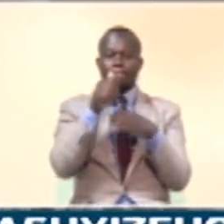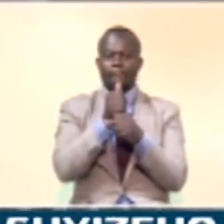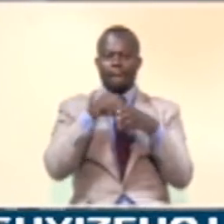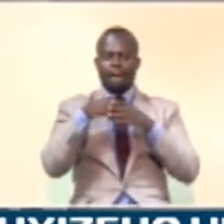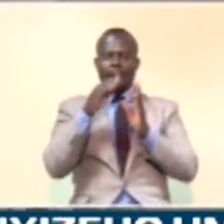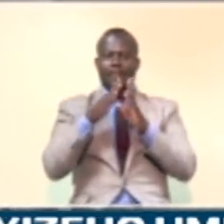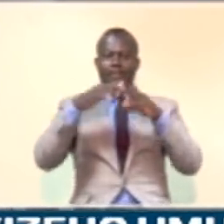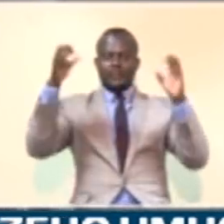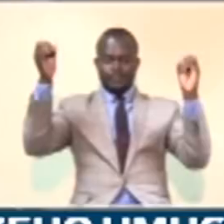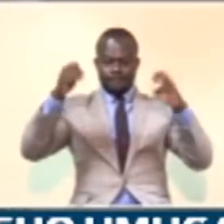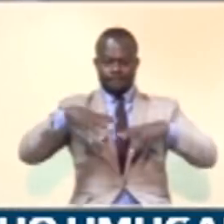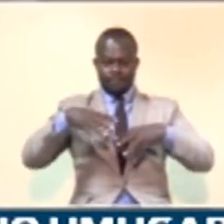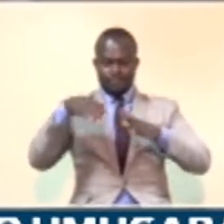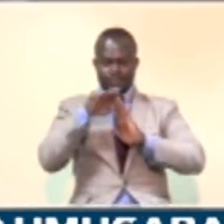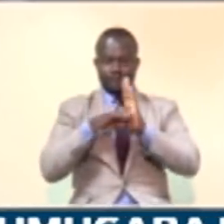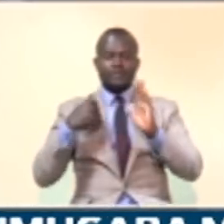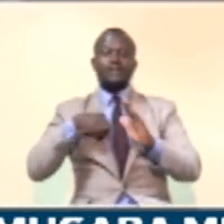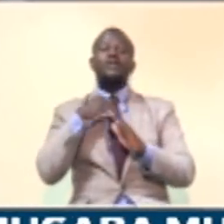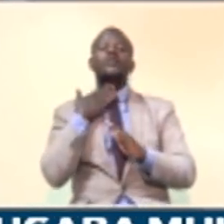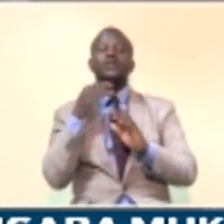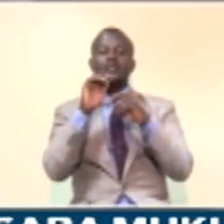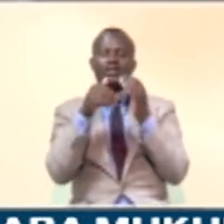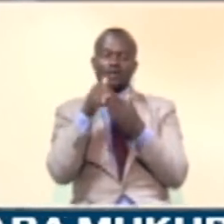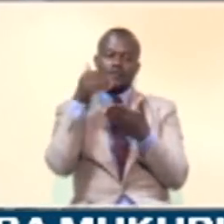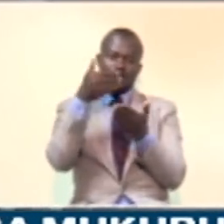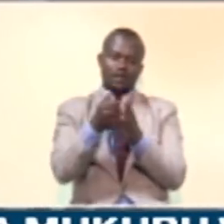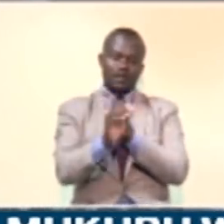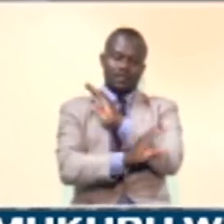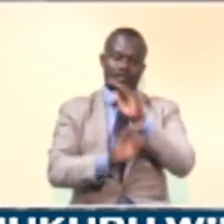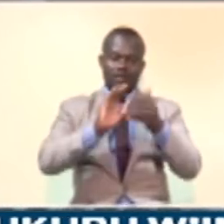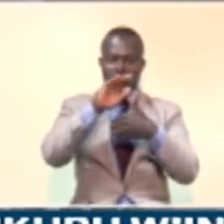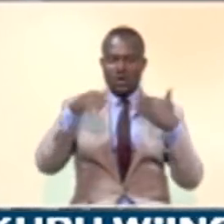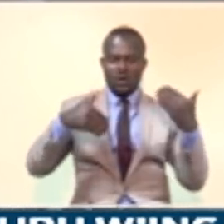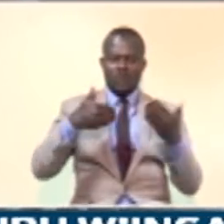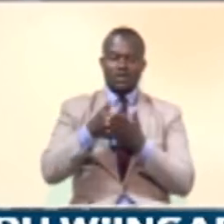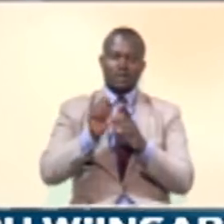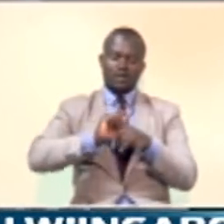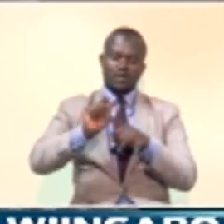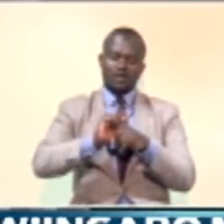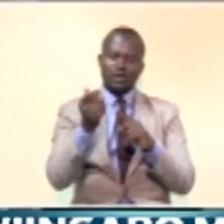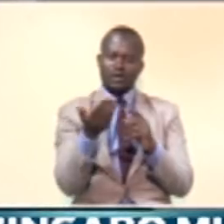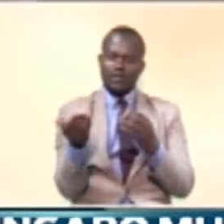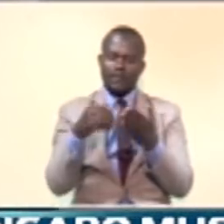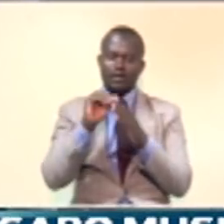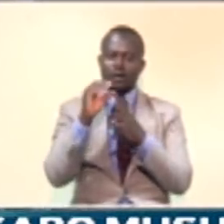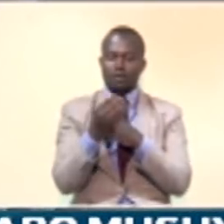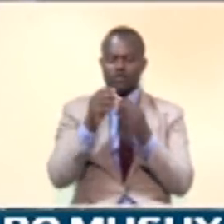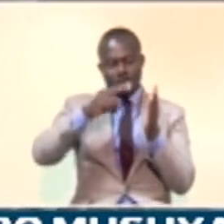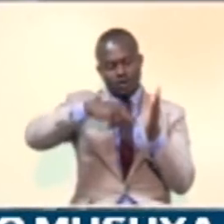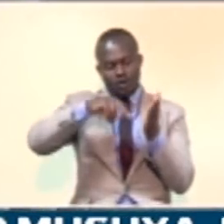mu mujyi wa Kigali. Ni gahunda twifuza ko yazagera mu gihugu hose. gutoza abana umuco wo